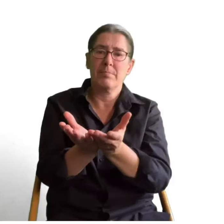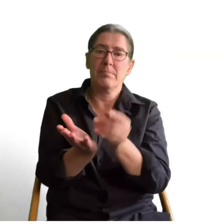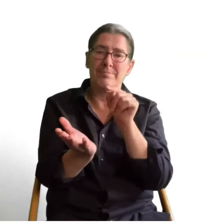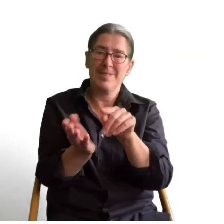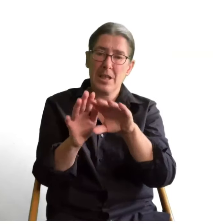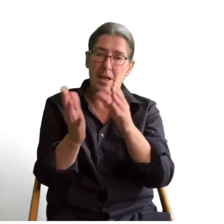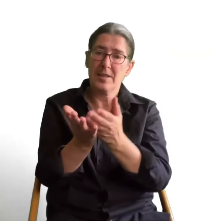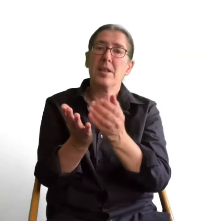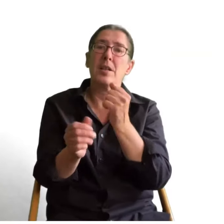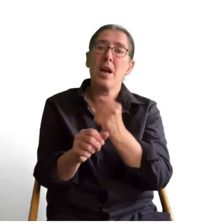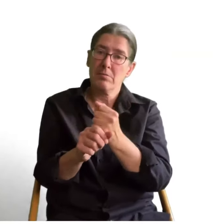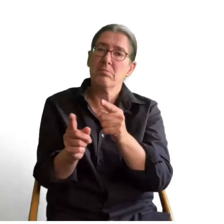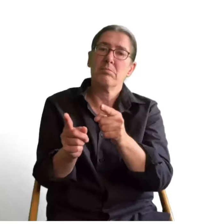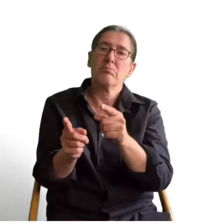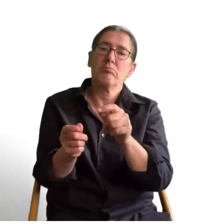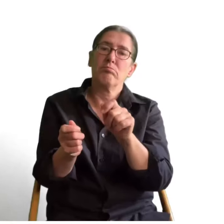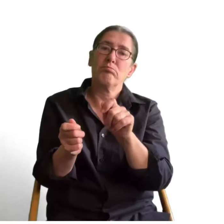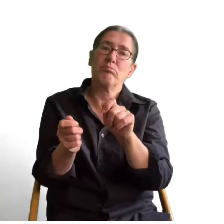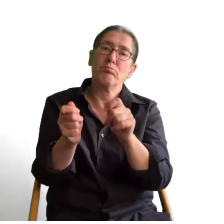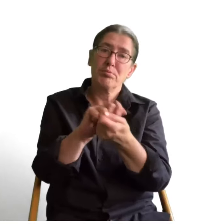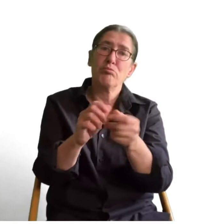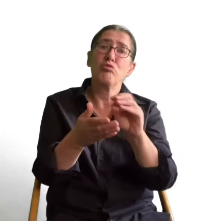Das Ganze kann ich sowohl als Bruch,